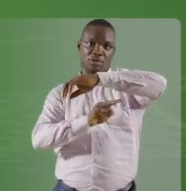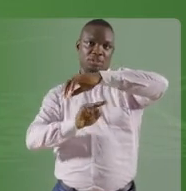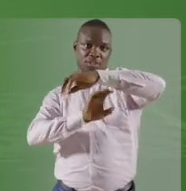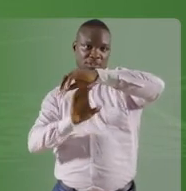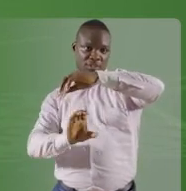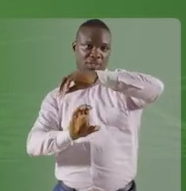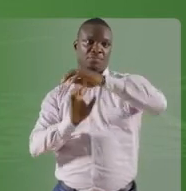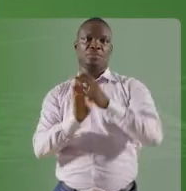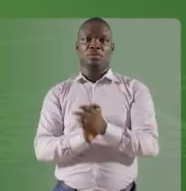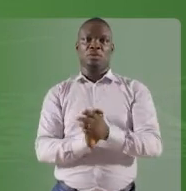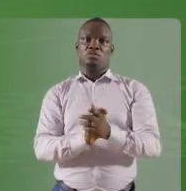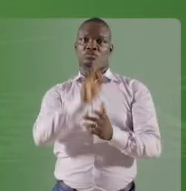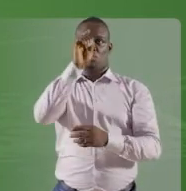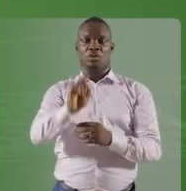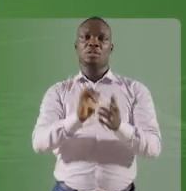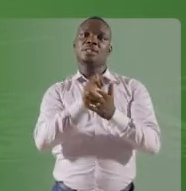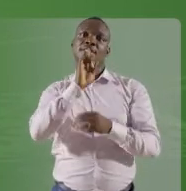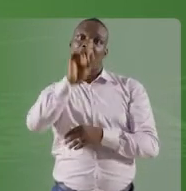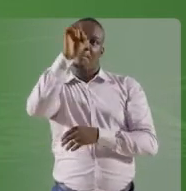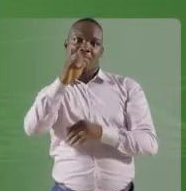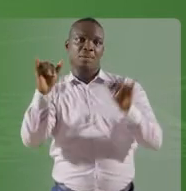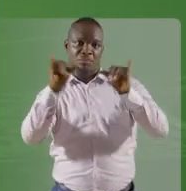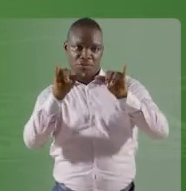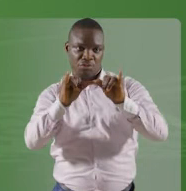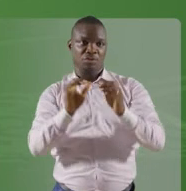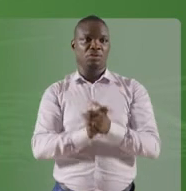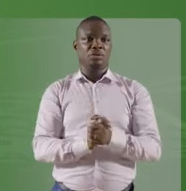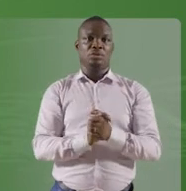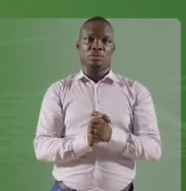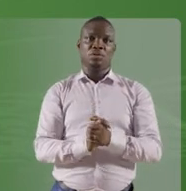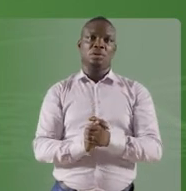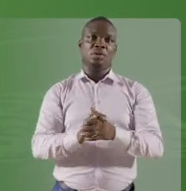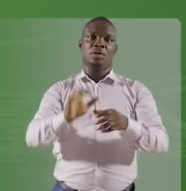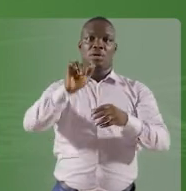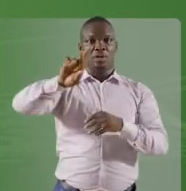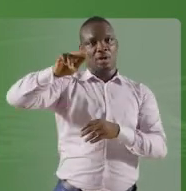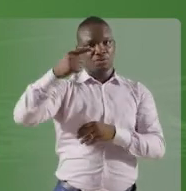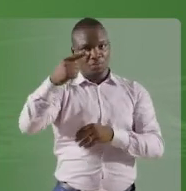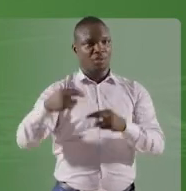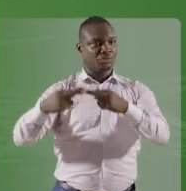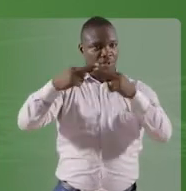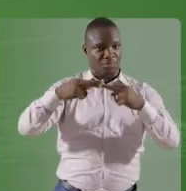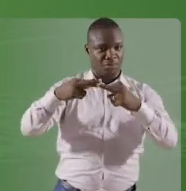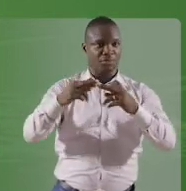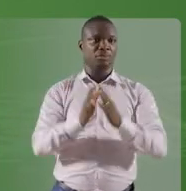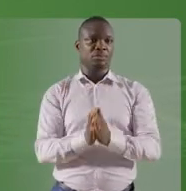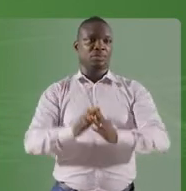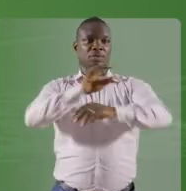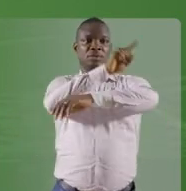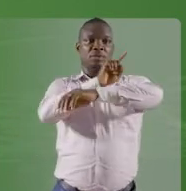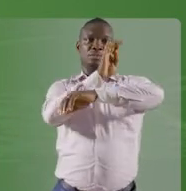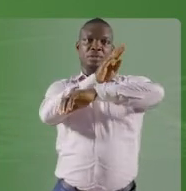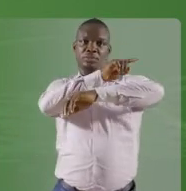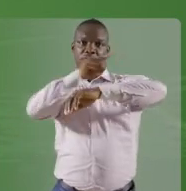Donc, la première mesure se traduit par argument du rapport ZB moins